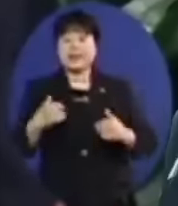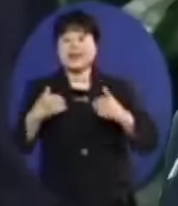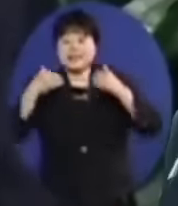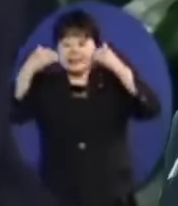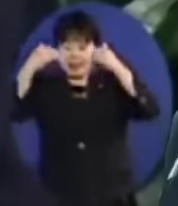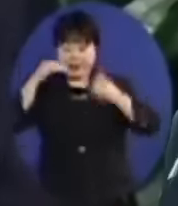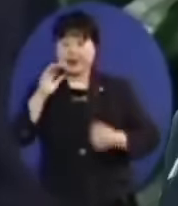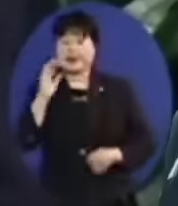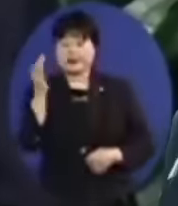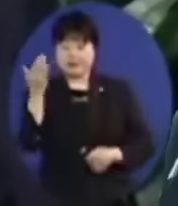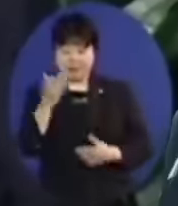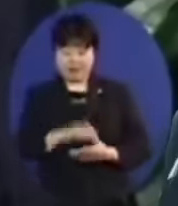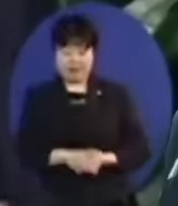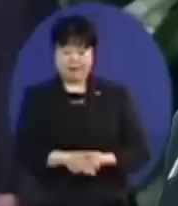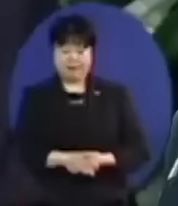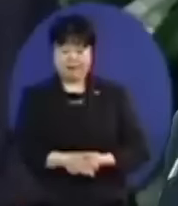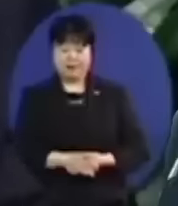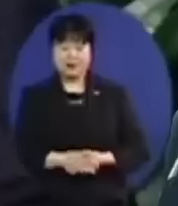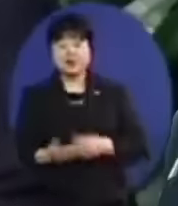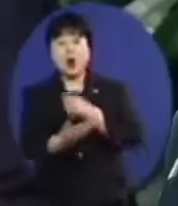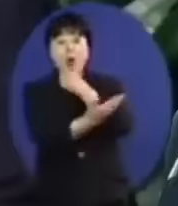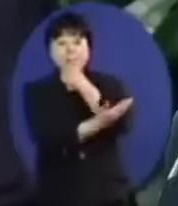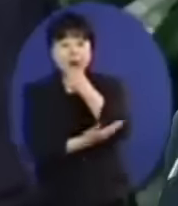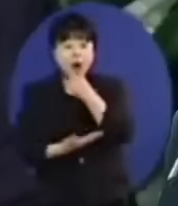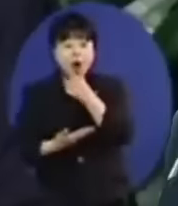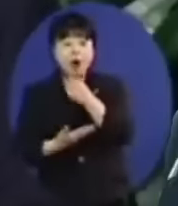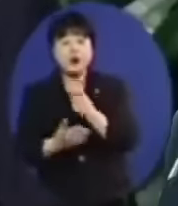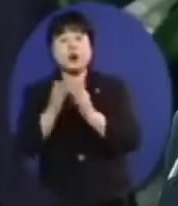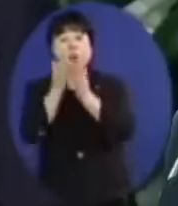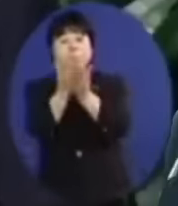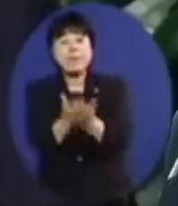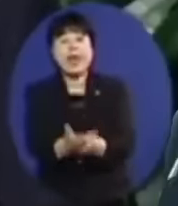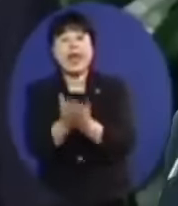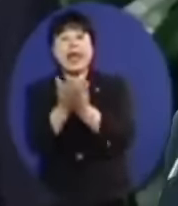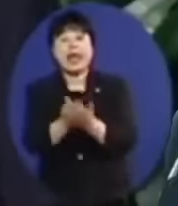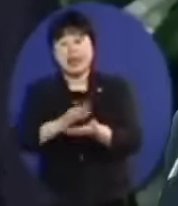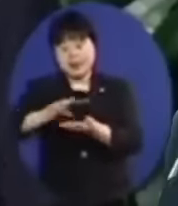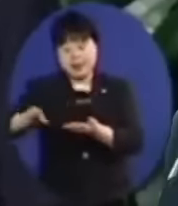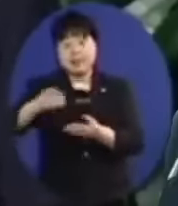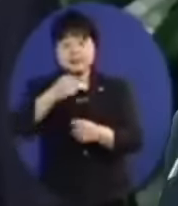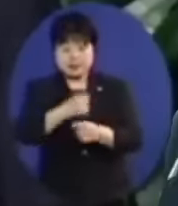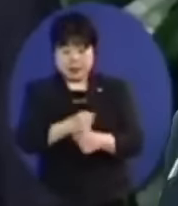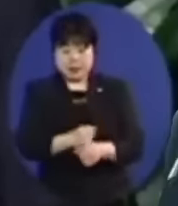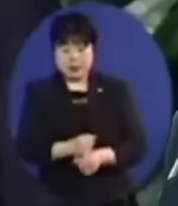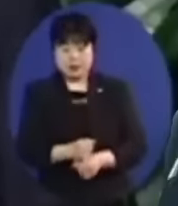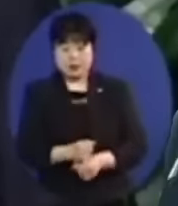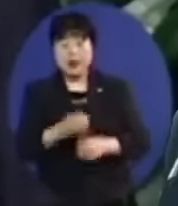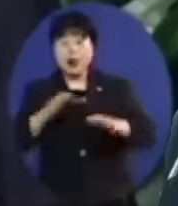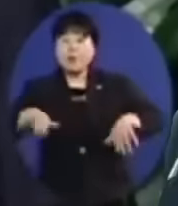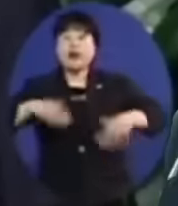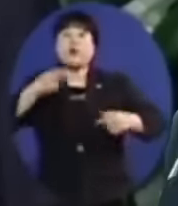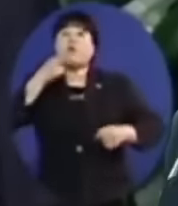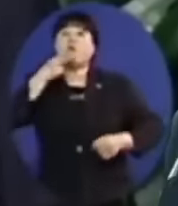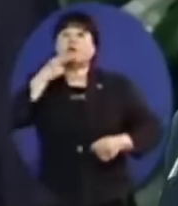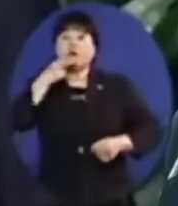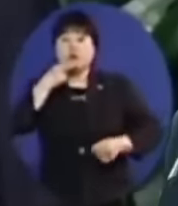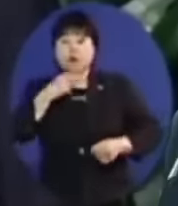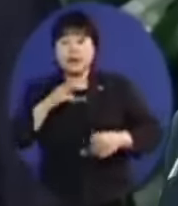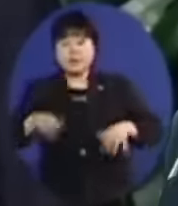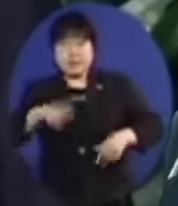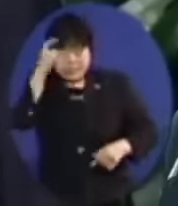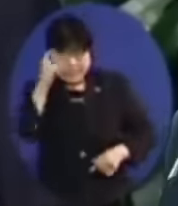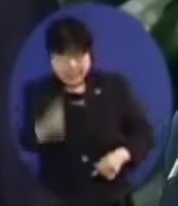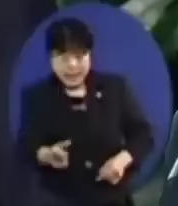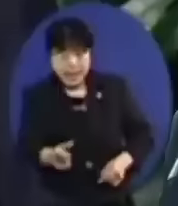튼튼하게 자라요. 그것을 베어다가 돛대를 만들어 놓으니까 바다에 바람이 아무리 불어도 돛대가 부러지지 않습니다. 바람 분다고